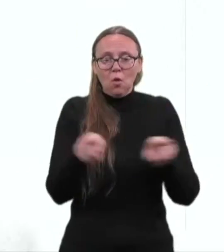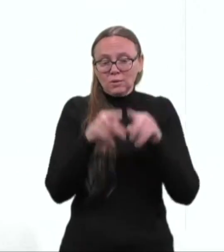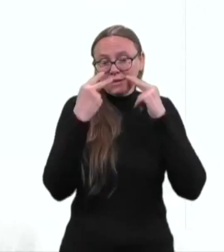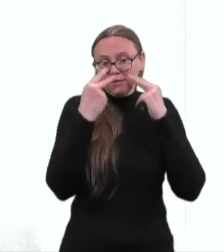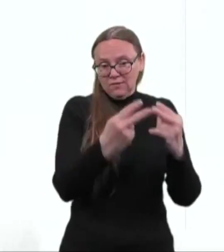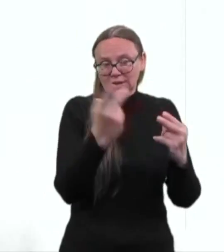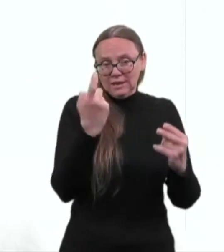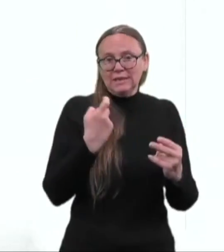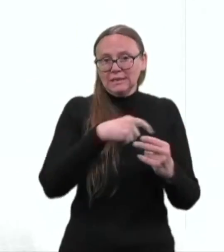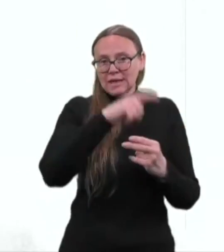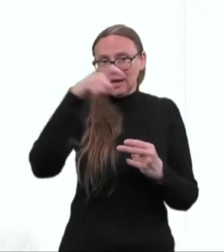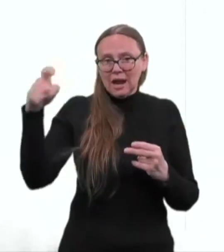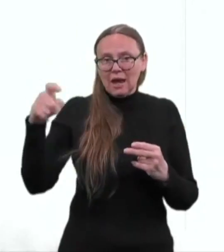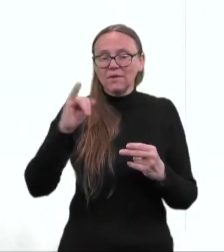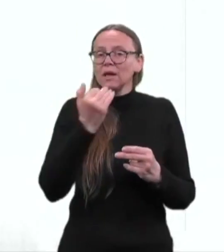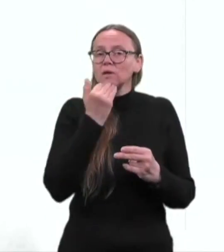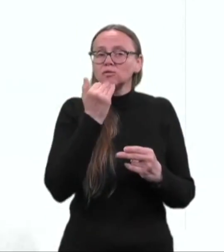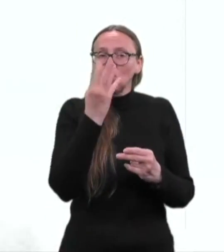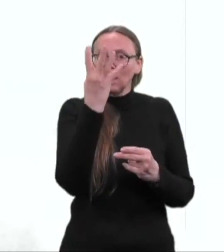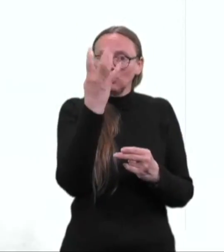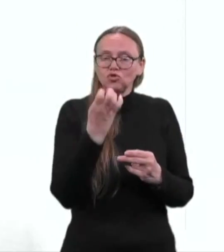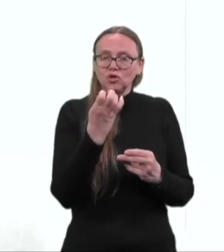iz grafa, znaša skoraj